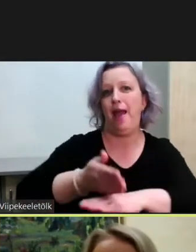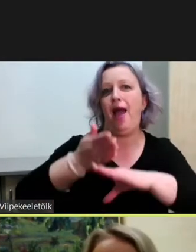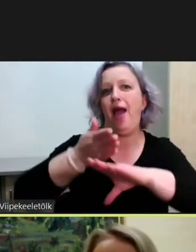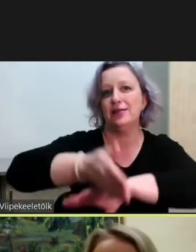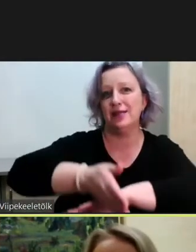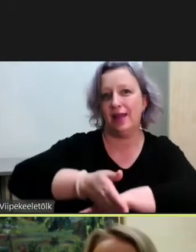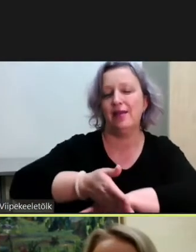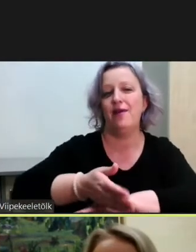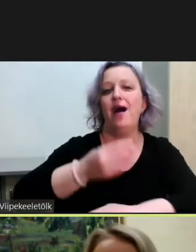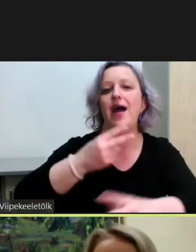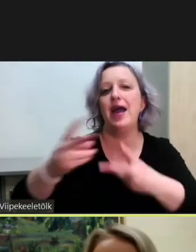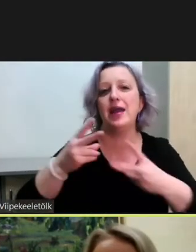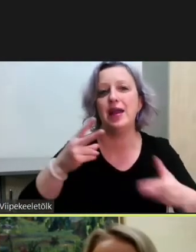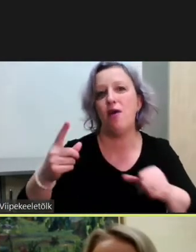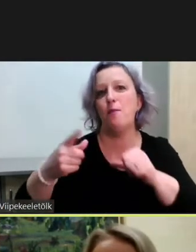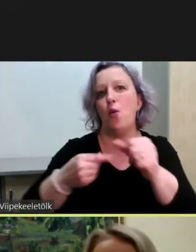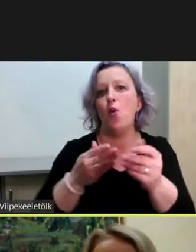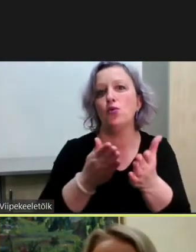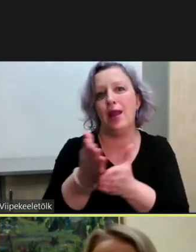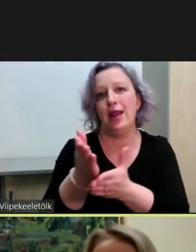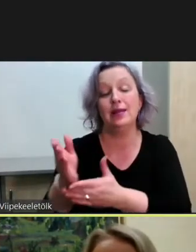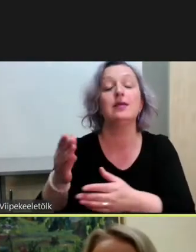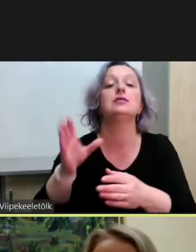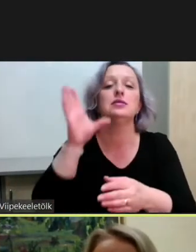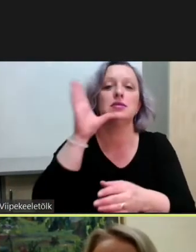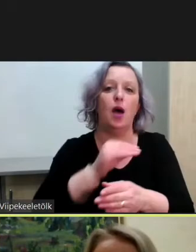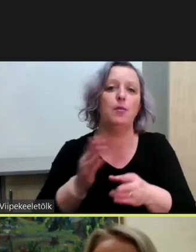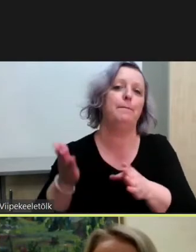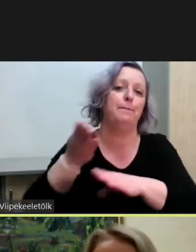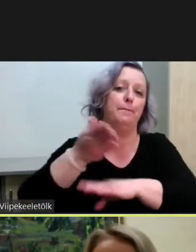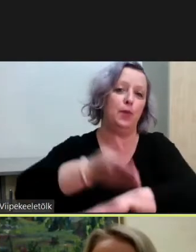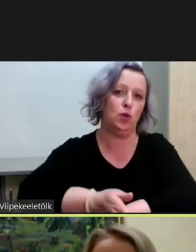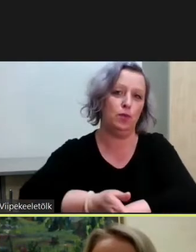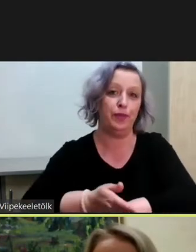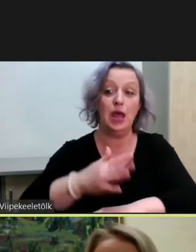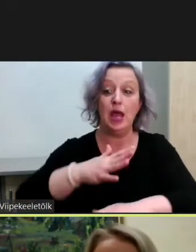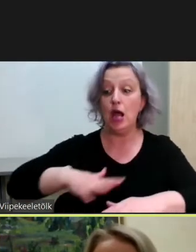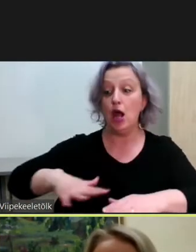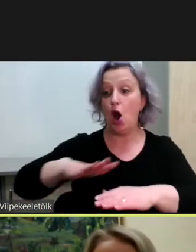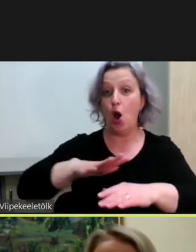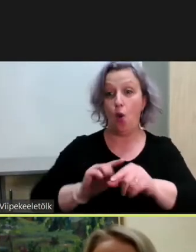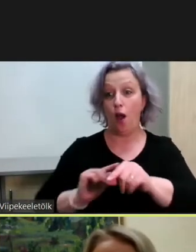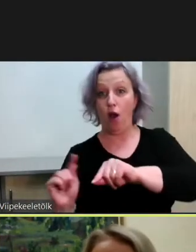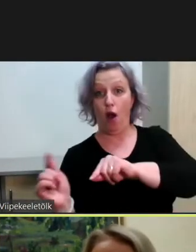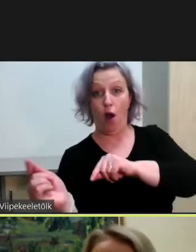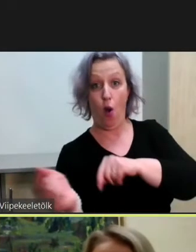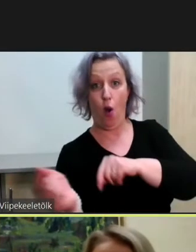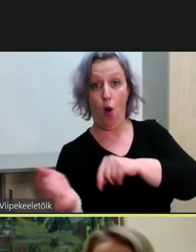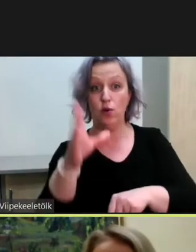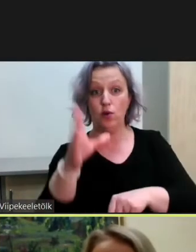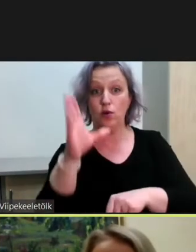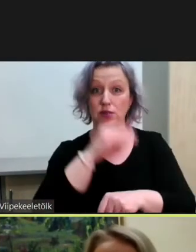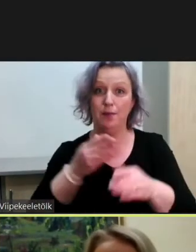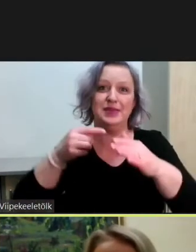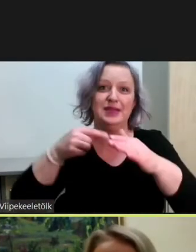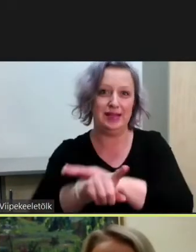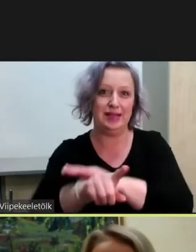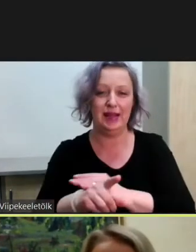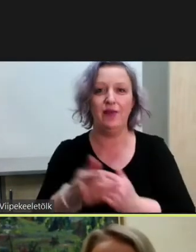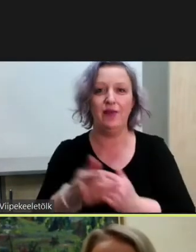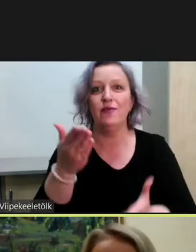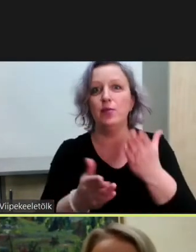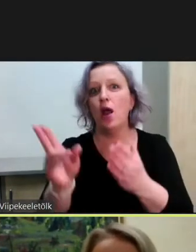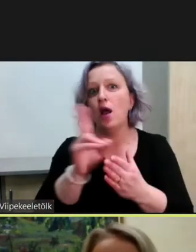erinevate puude liikidega inimestele ka ja siis sa saab hoovi poolt, et võib-olla osad teist on ka meie juurde päriselt